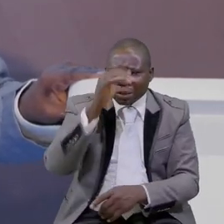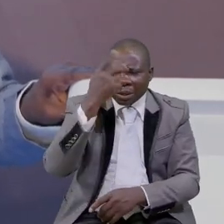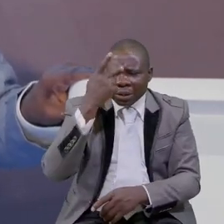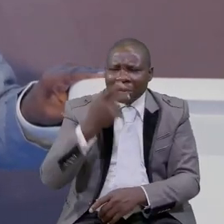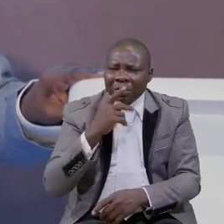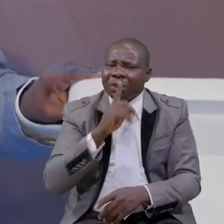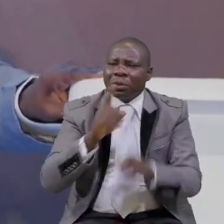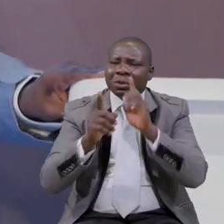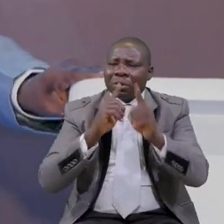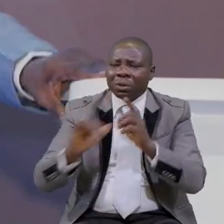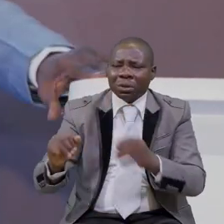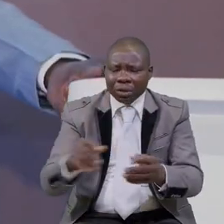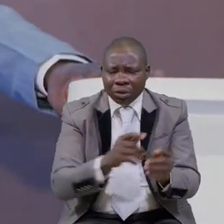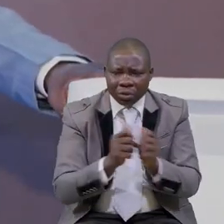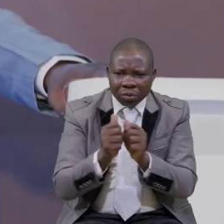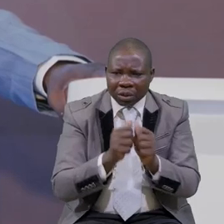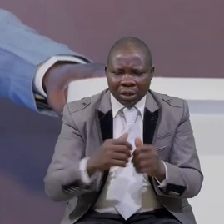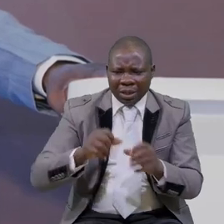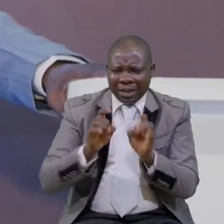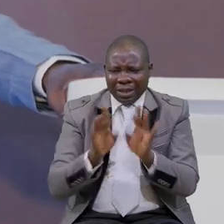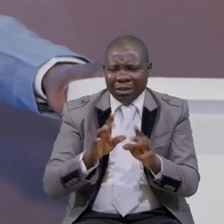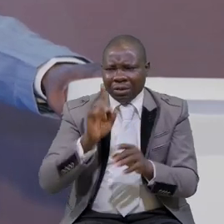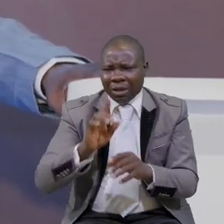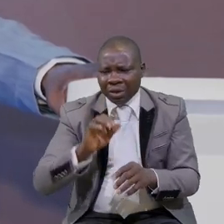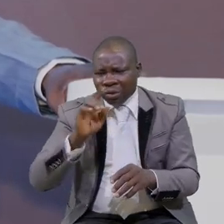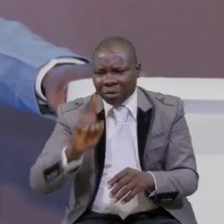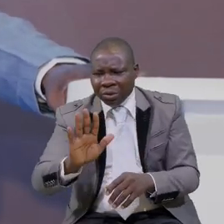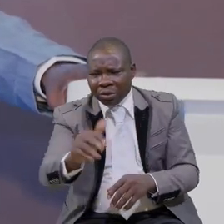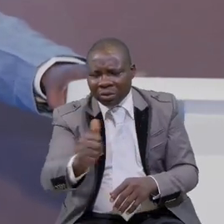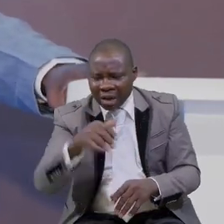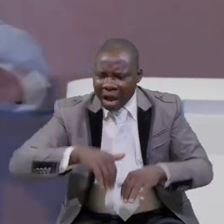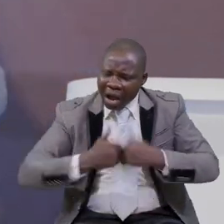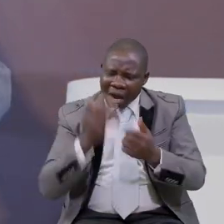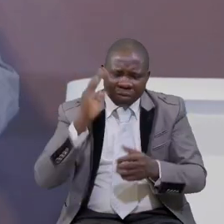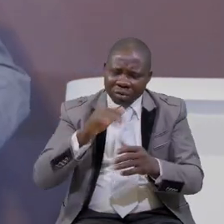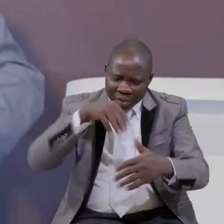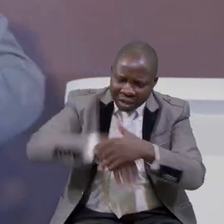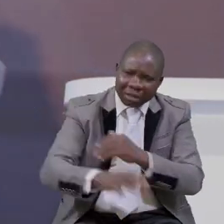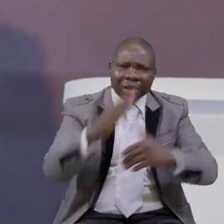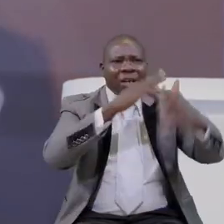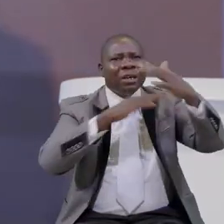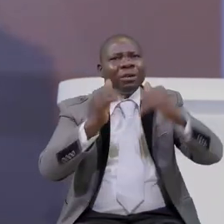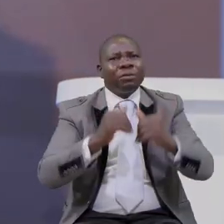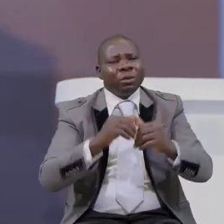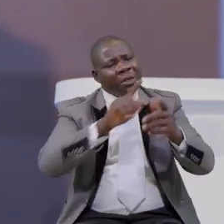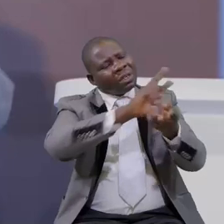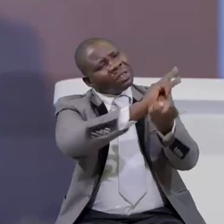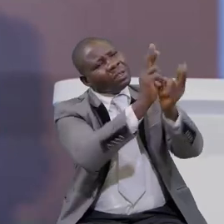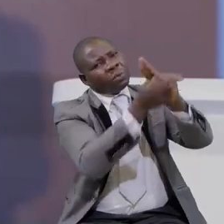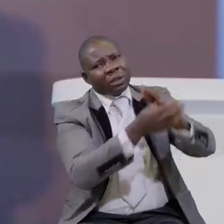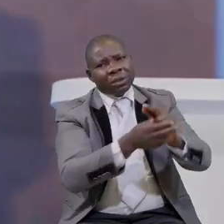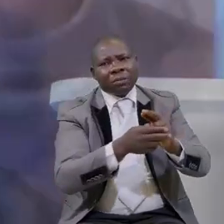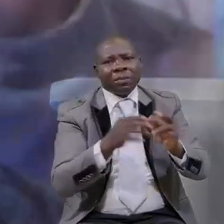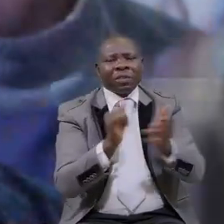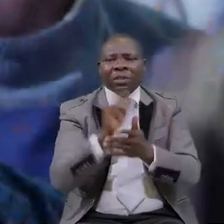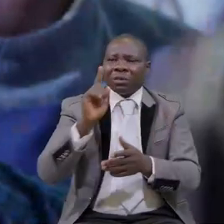parlez plus. Et vous vous haïssez. Comment est-ce que vous voulez aller au ciel? Repentez-vous. Il s'était repenti. L'autre